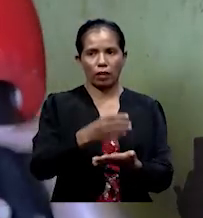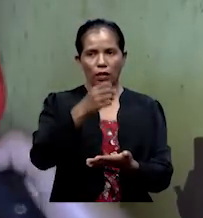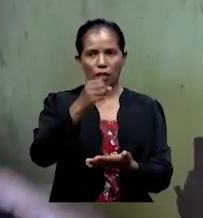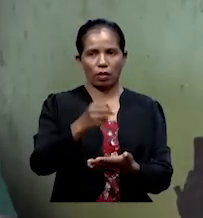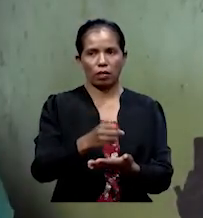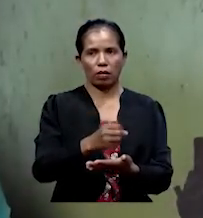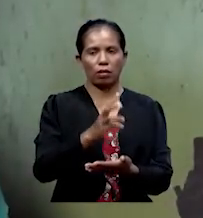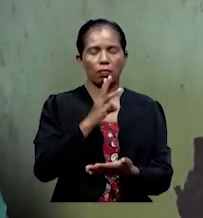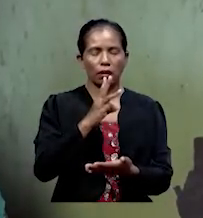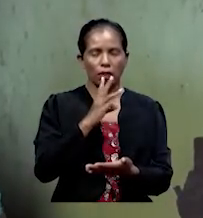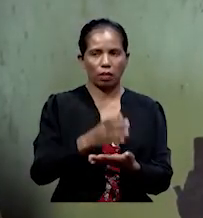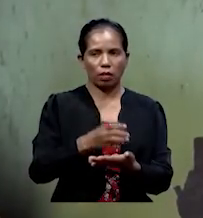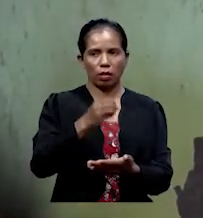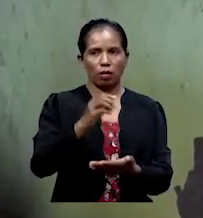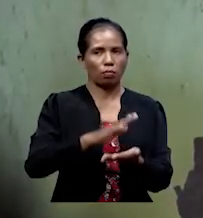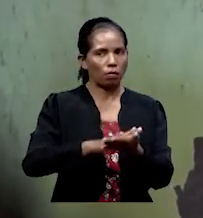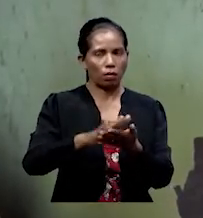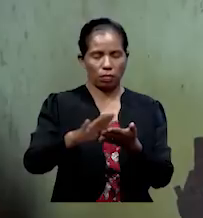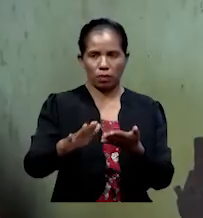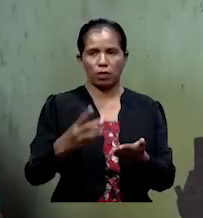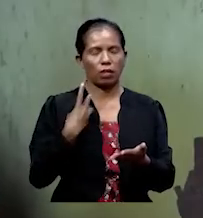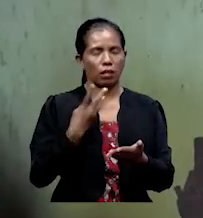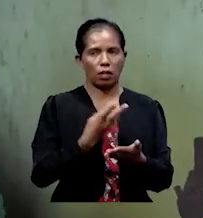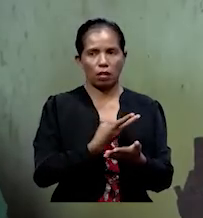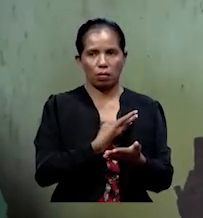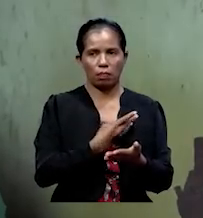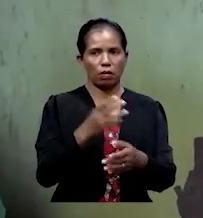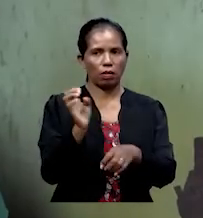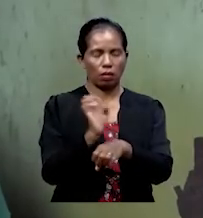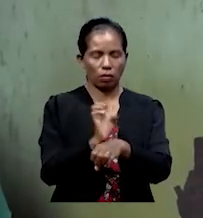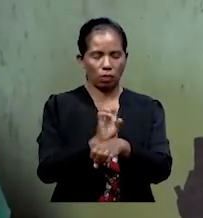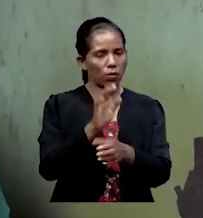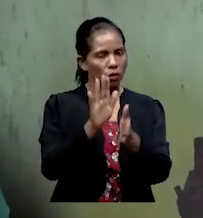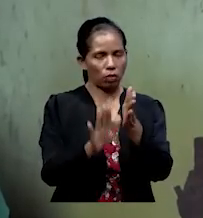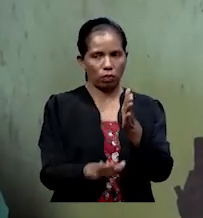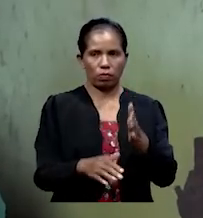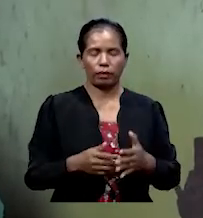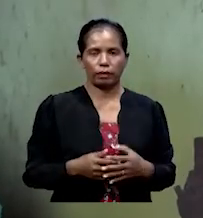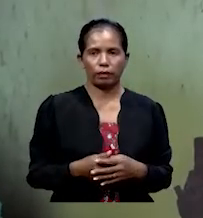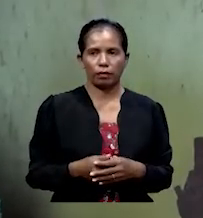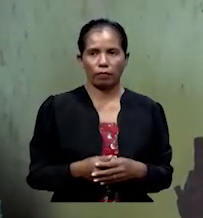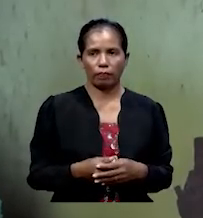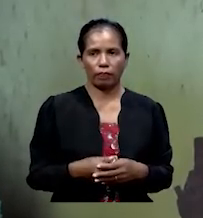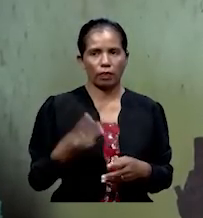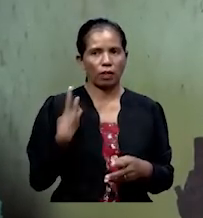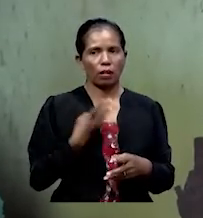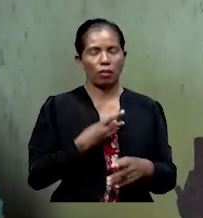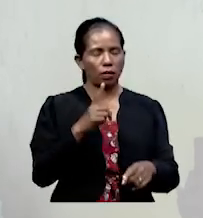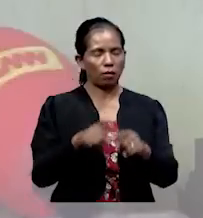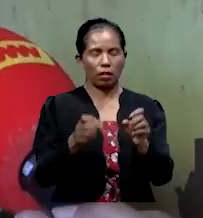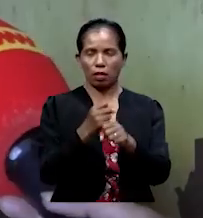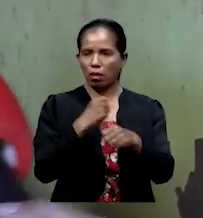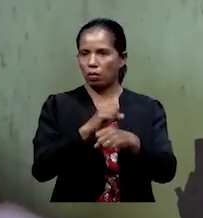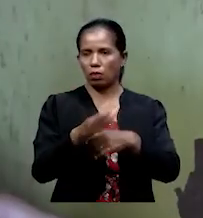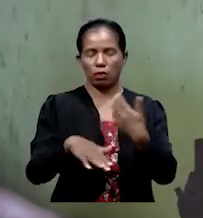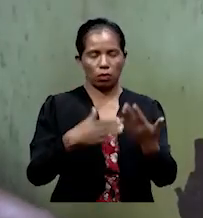ada mos nene mos dia komen saya dan kita sami ni ansa ekonomi tung keras kami ansa labele halo buat toto tung